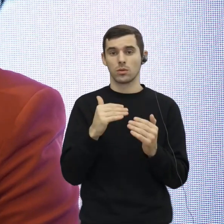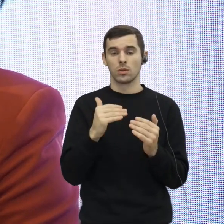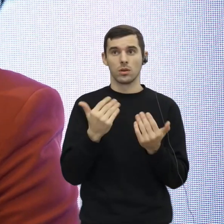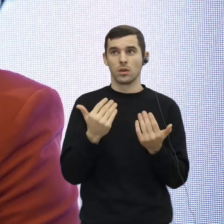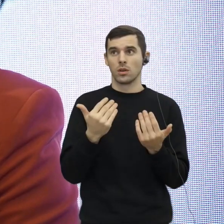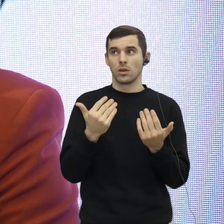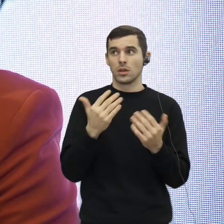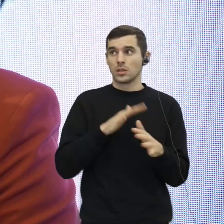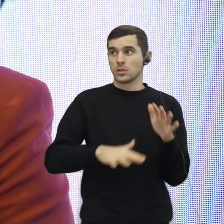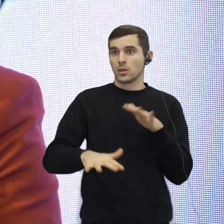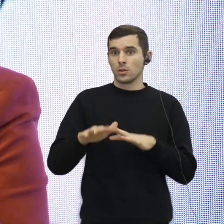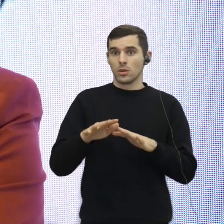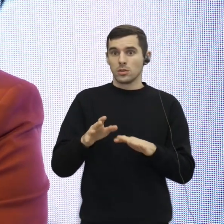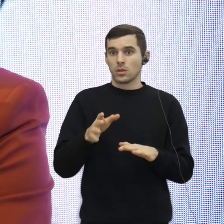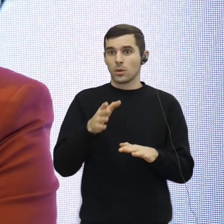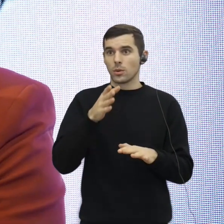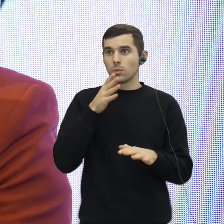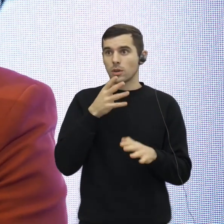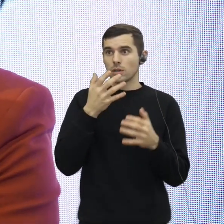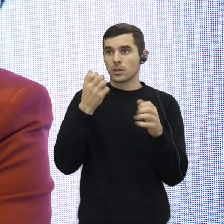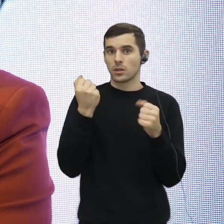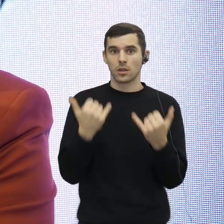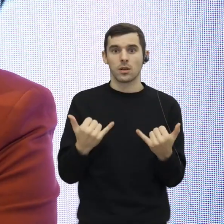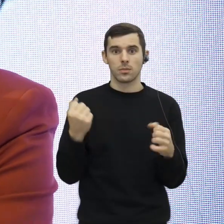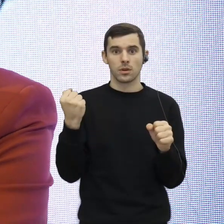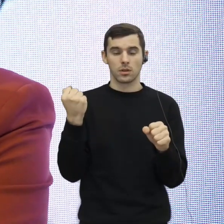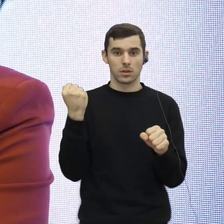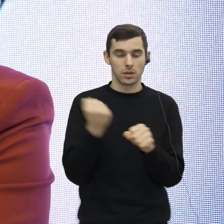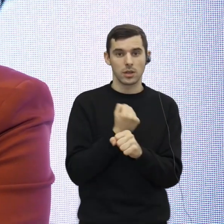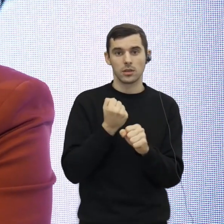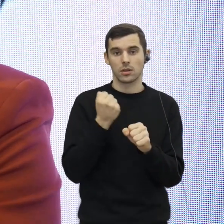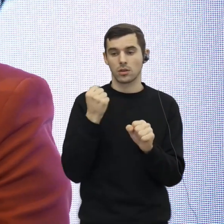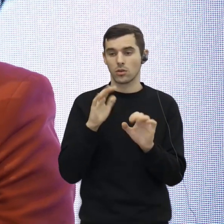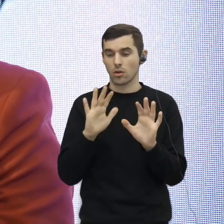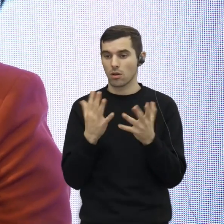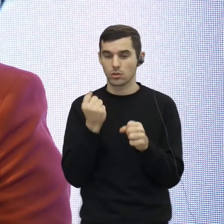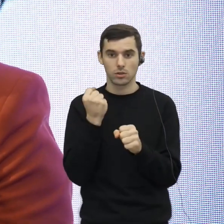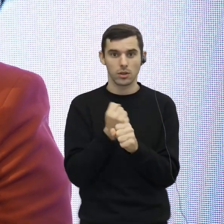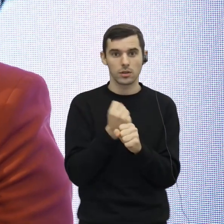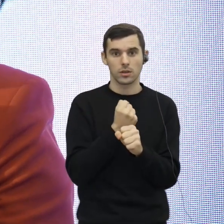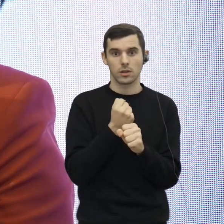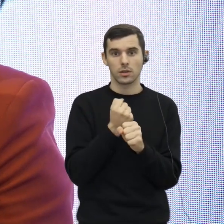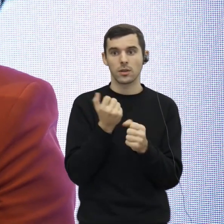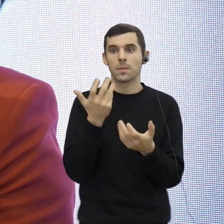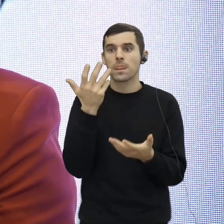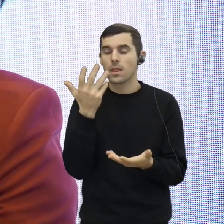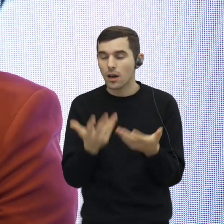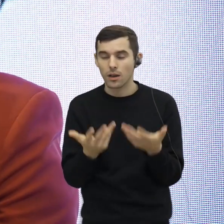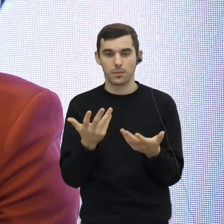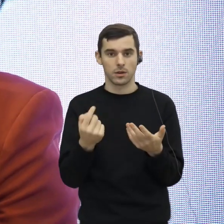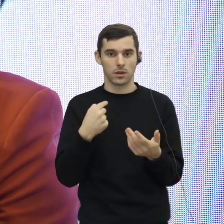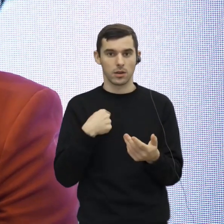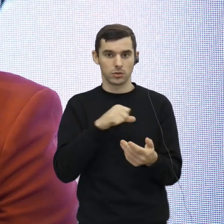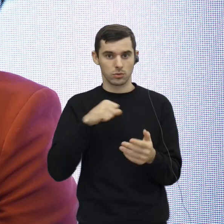nebežinojau. Atrodė, kad jau dabar arba reikia kažko imtis ir kažkokių priemonių imtis, arba tiesiogiai pasakė, jaučiu, kad